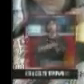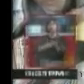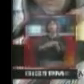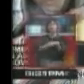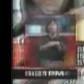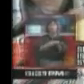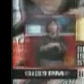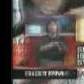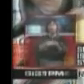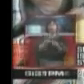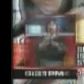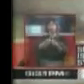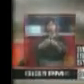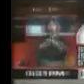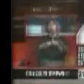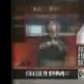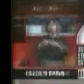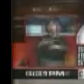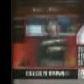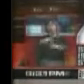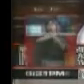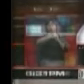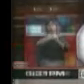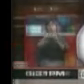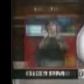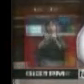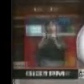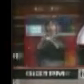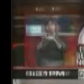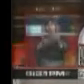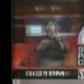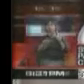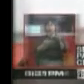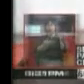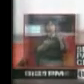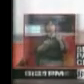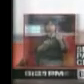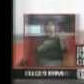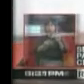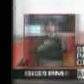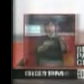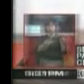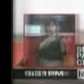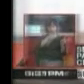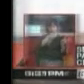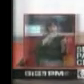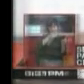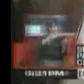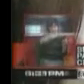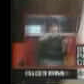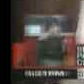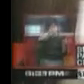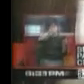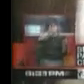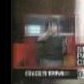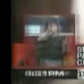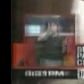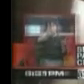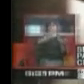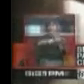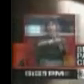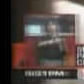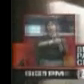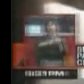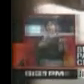on long-term changes. Pero si Senador Chase Escudero, duda sa ginagawang pagsusulong ng dalawang leader ng Kongreso